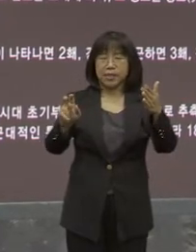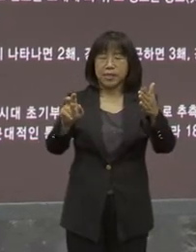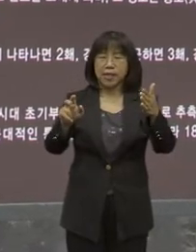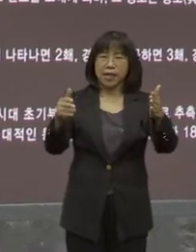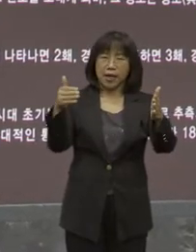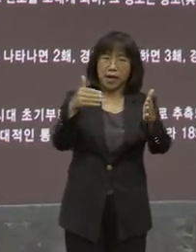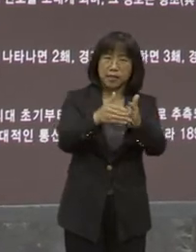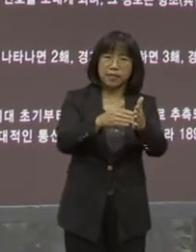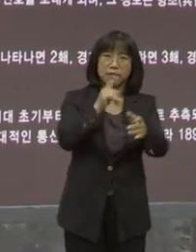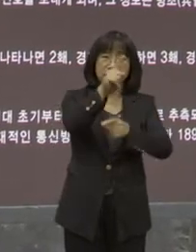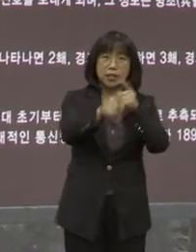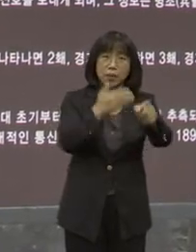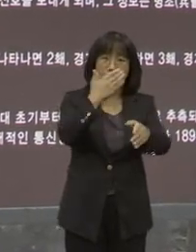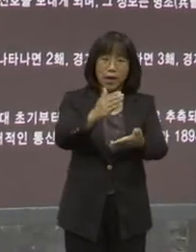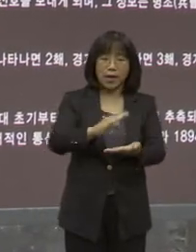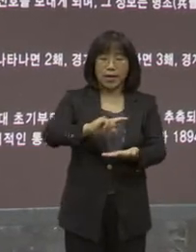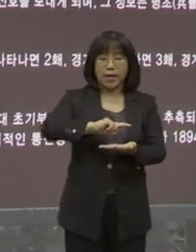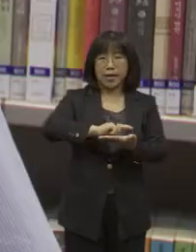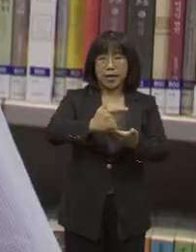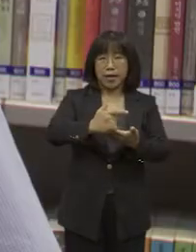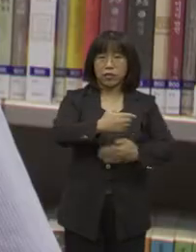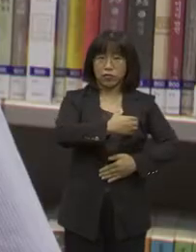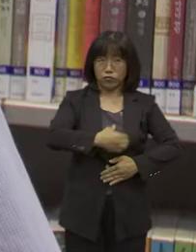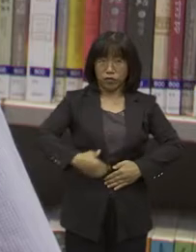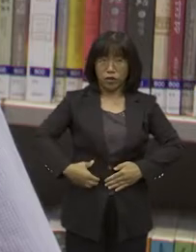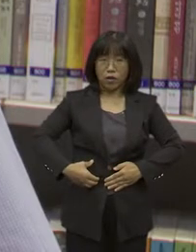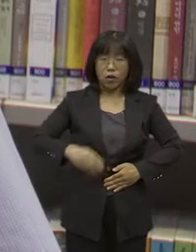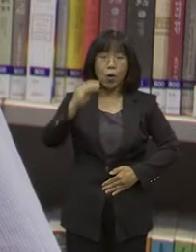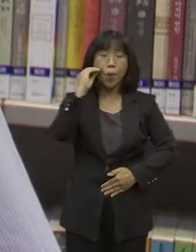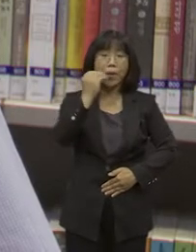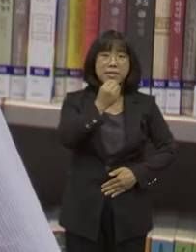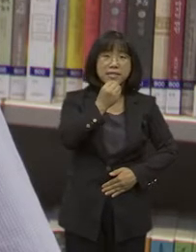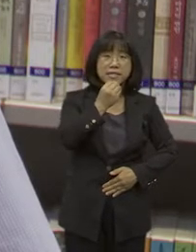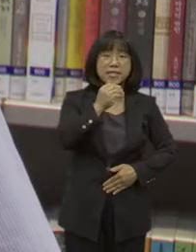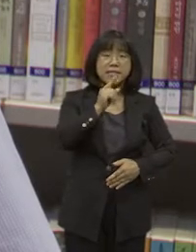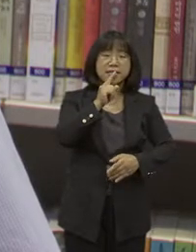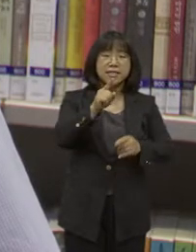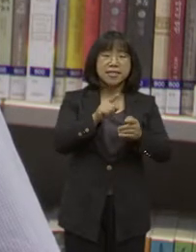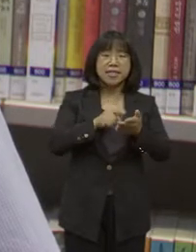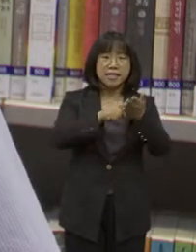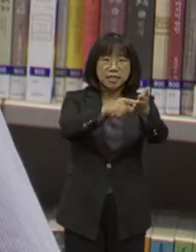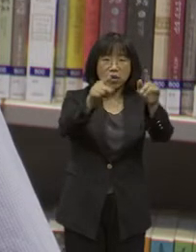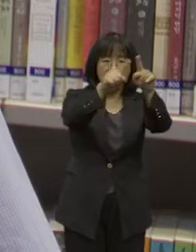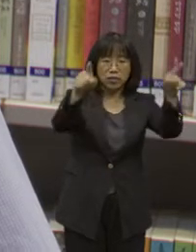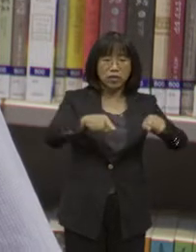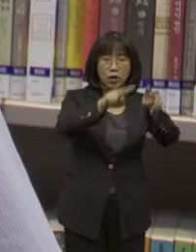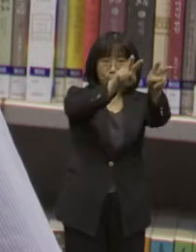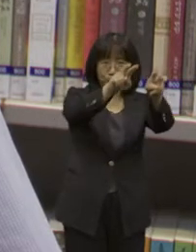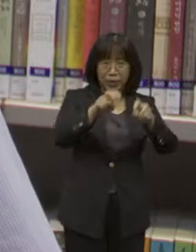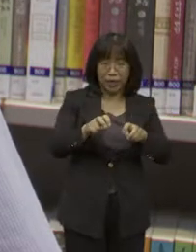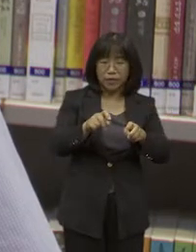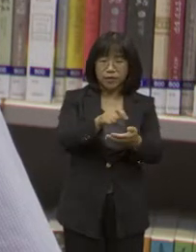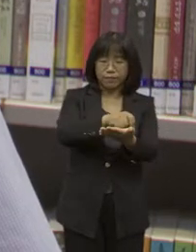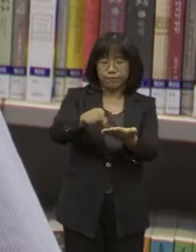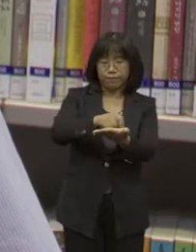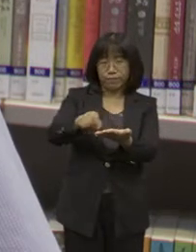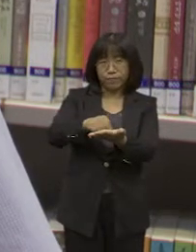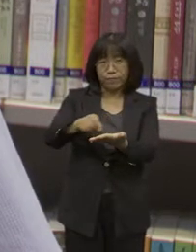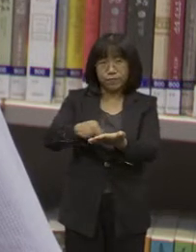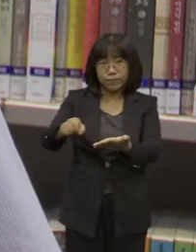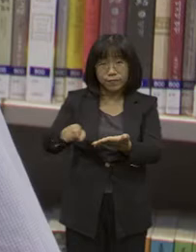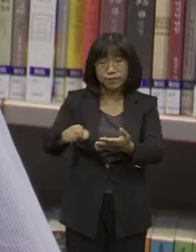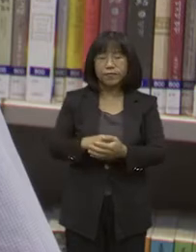신청할 수 있습니다. 강서구청 홈페이지에서 신청서를 내려받아 작성한 뒤 관광 코스를